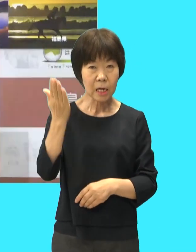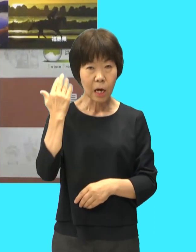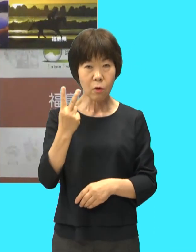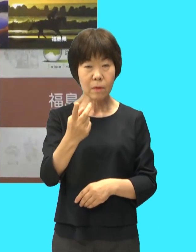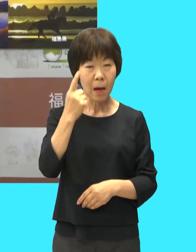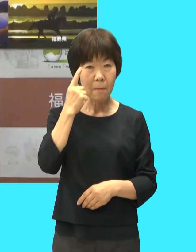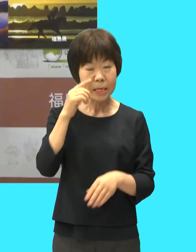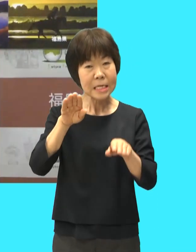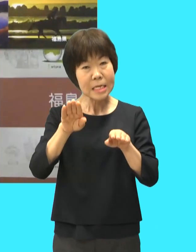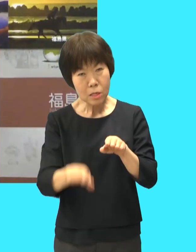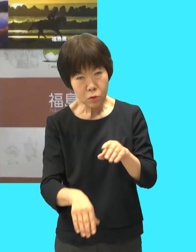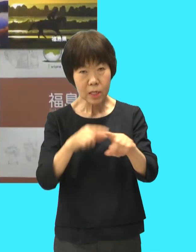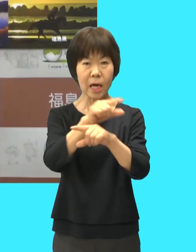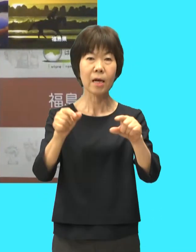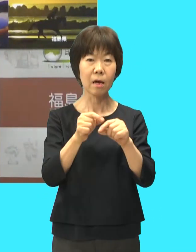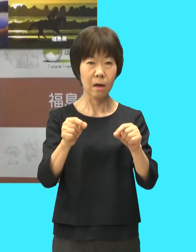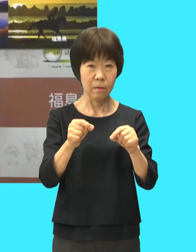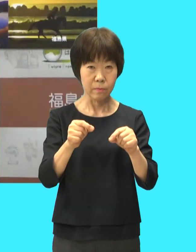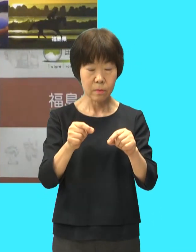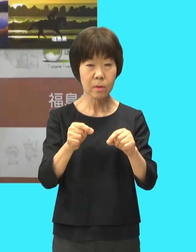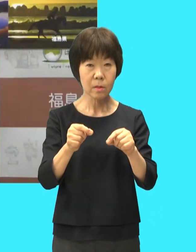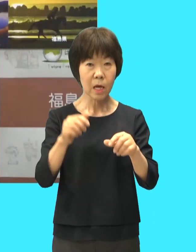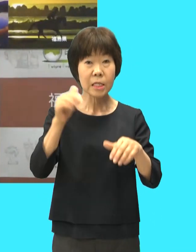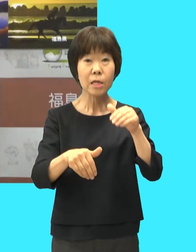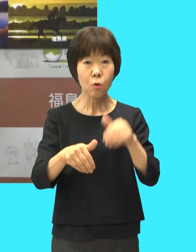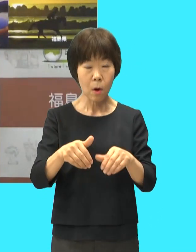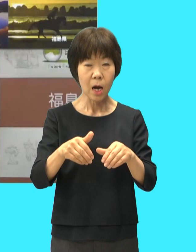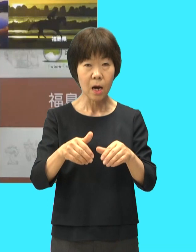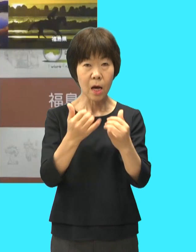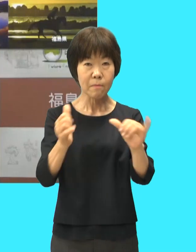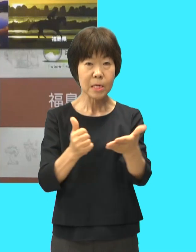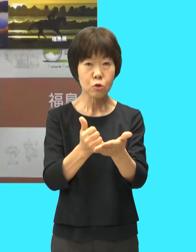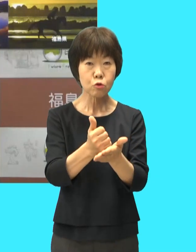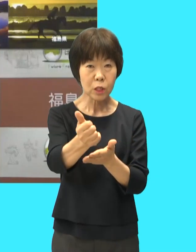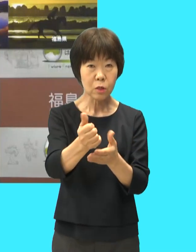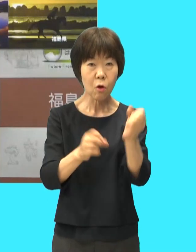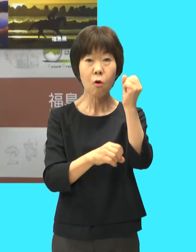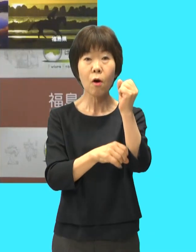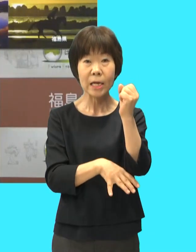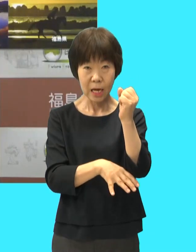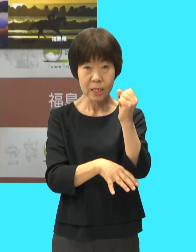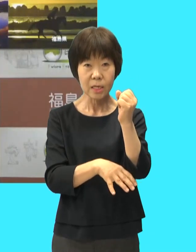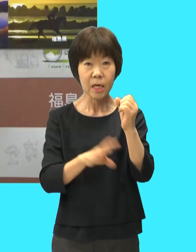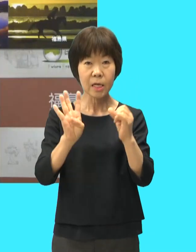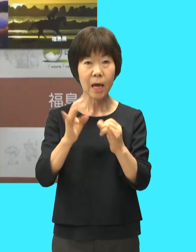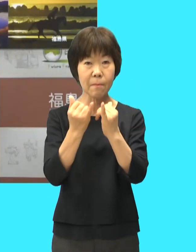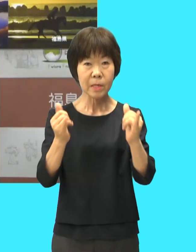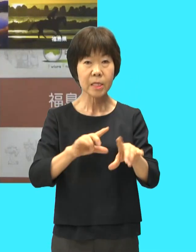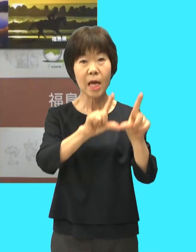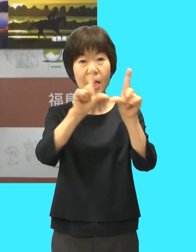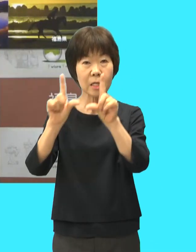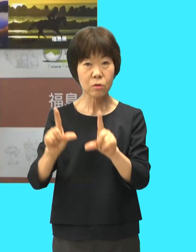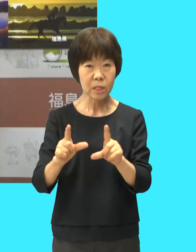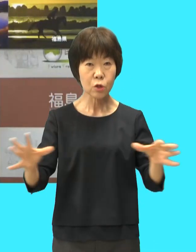目に低い結果となりました選挙は民主主義の根幹であり県民生活に